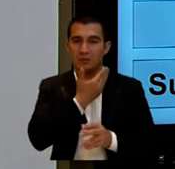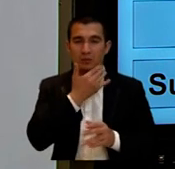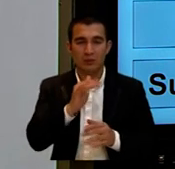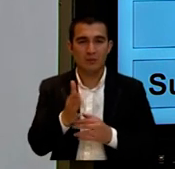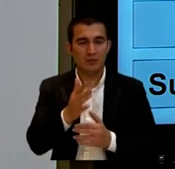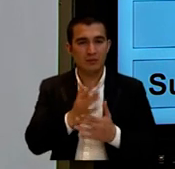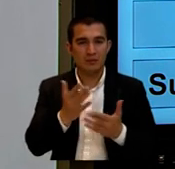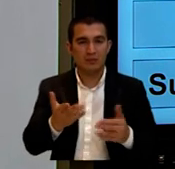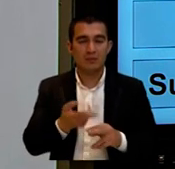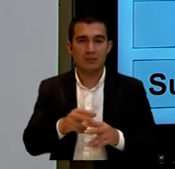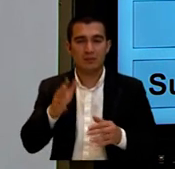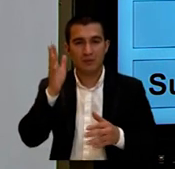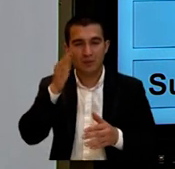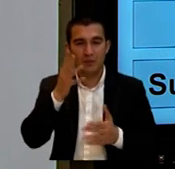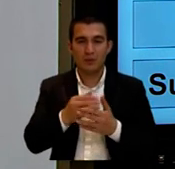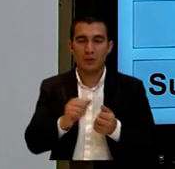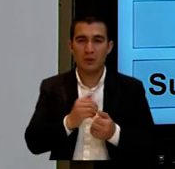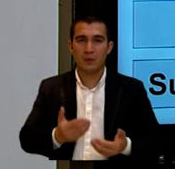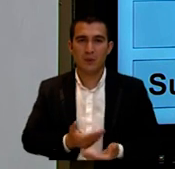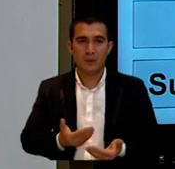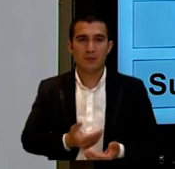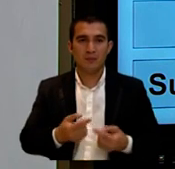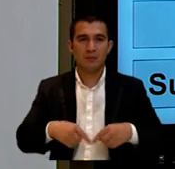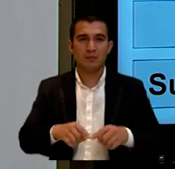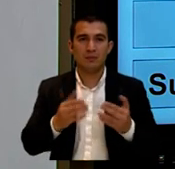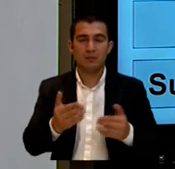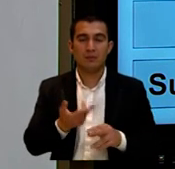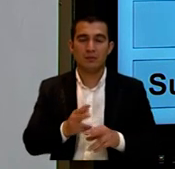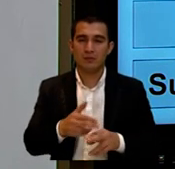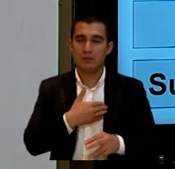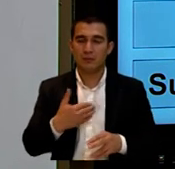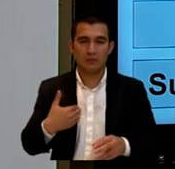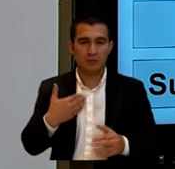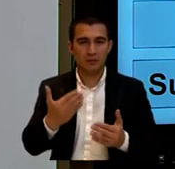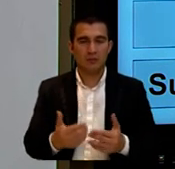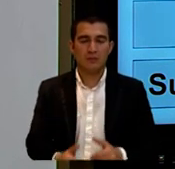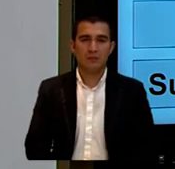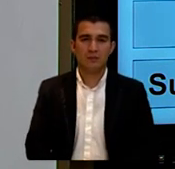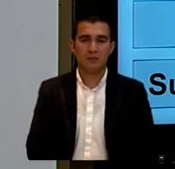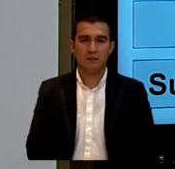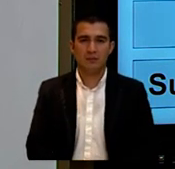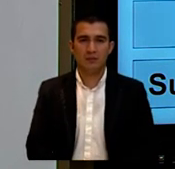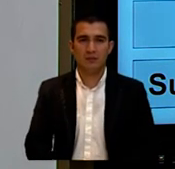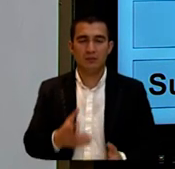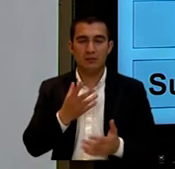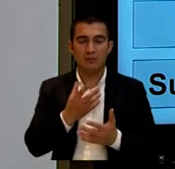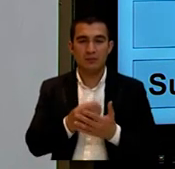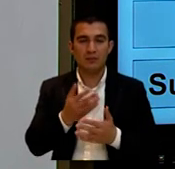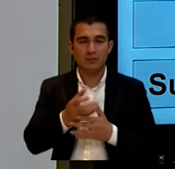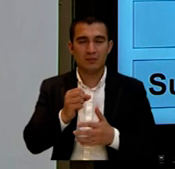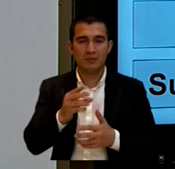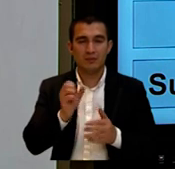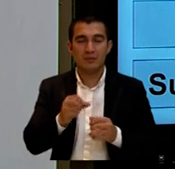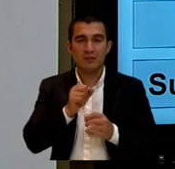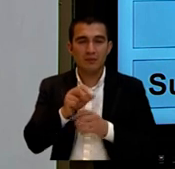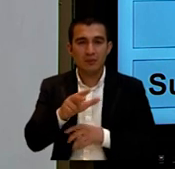Суды бә құрықты еші өтшілерді сөддәт сүлген ұпкәнің пайдаболушы. Суді әлі бүру өтшілерді ессе, тулы